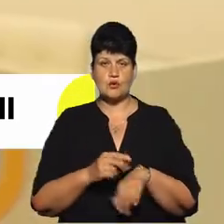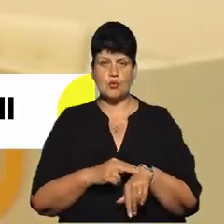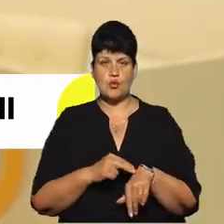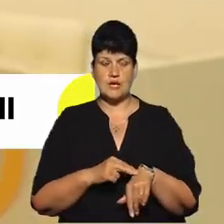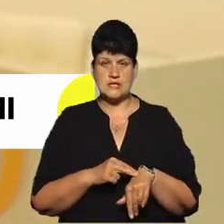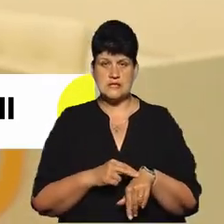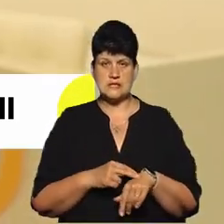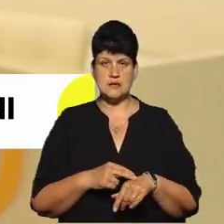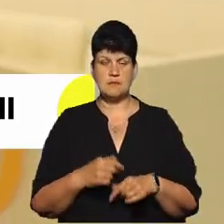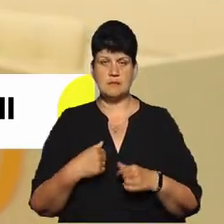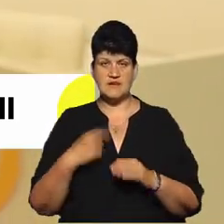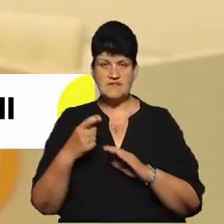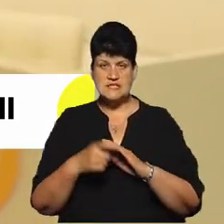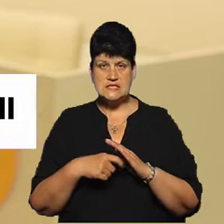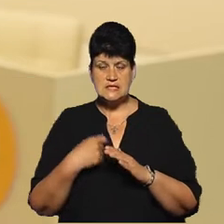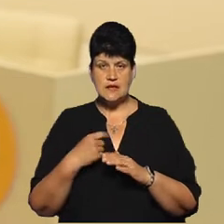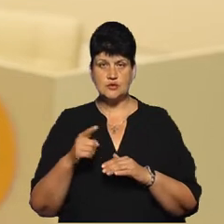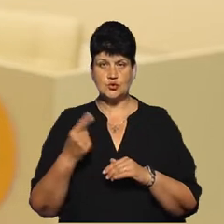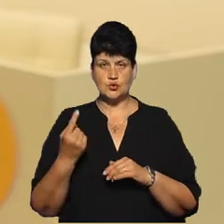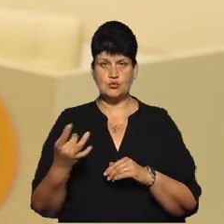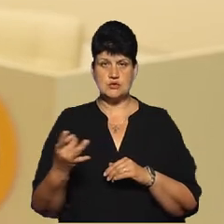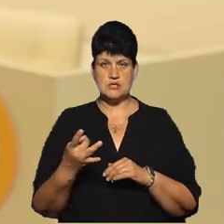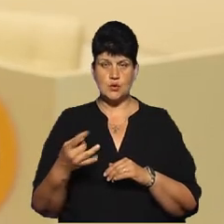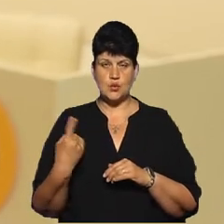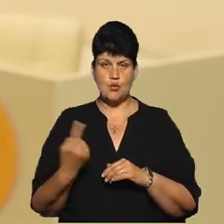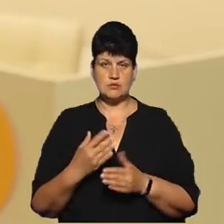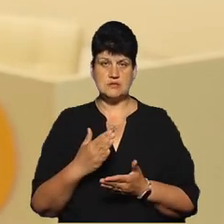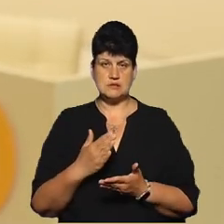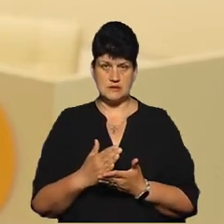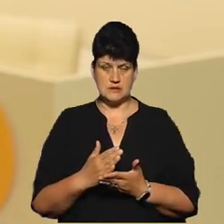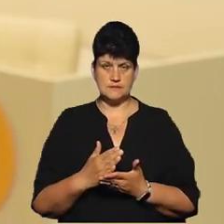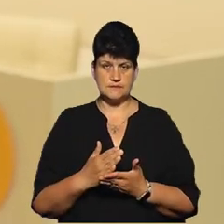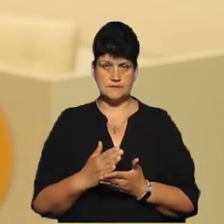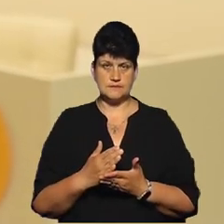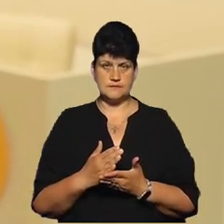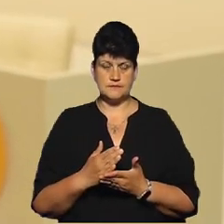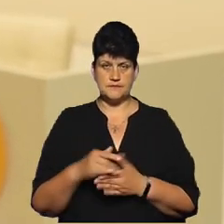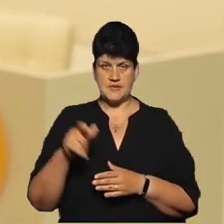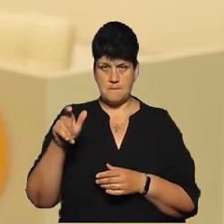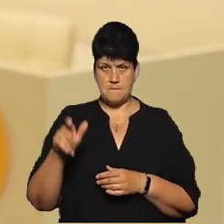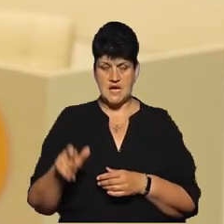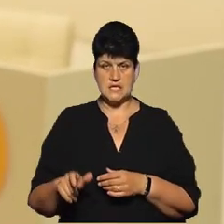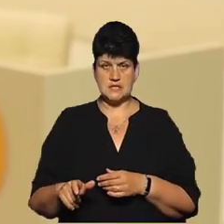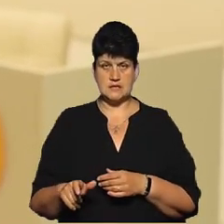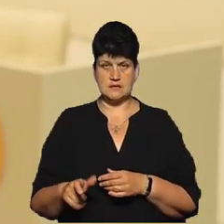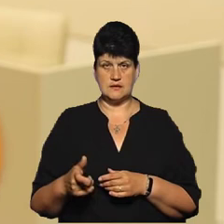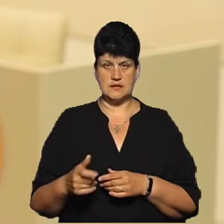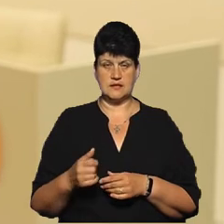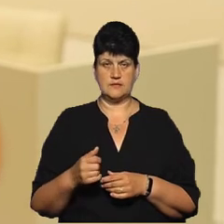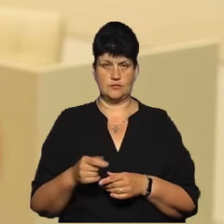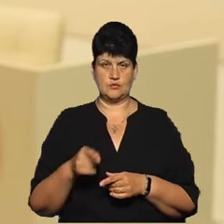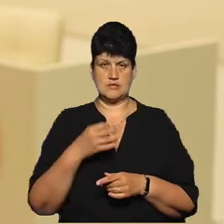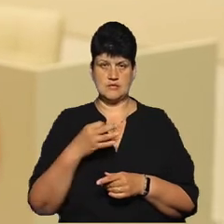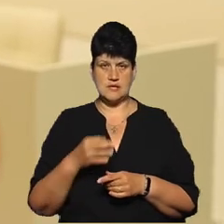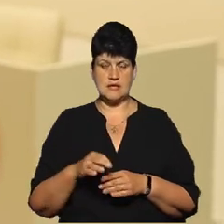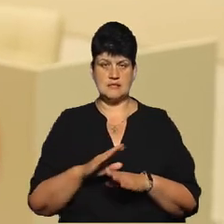Ми знали, що в одному з районів області є пацієнт, якого, на жаль, діагностували смерть